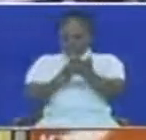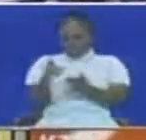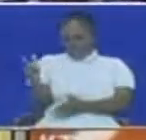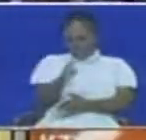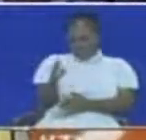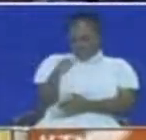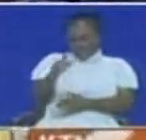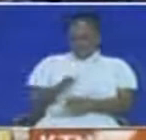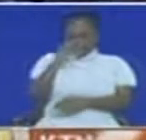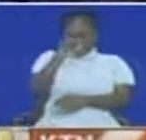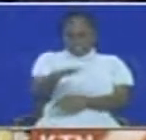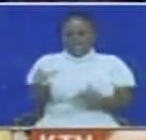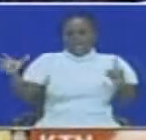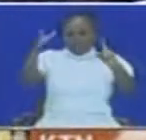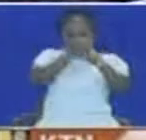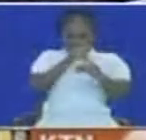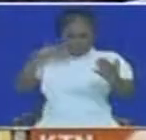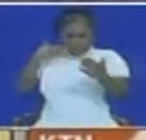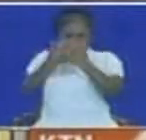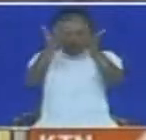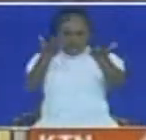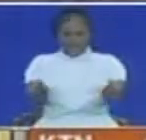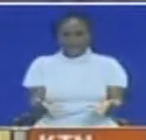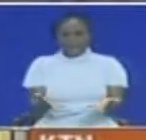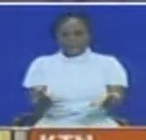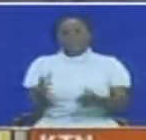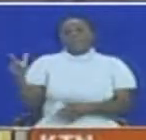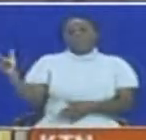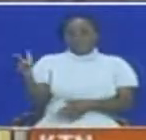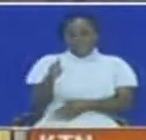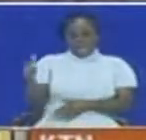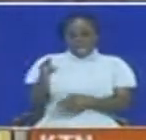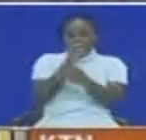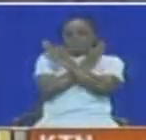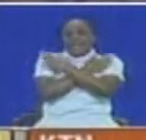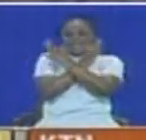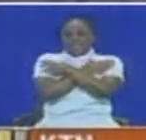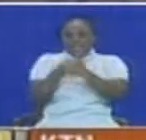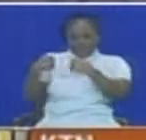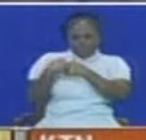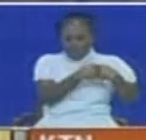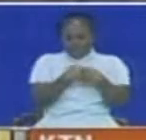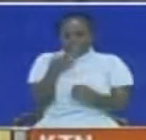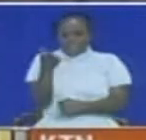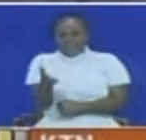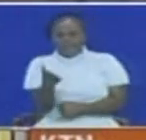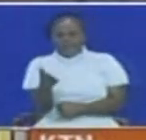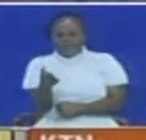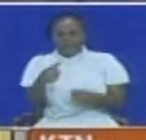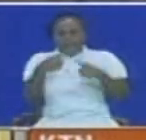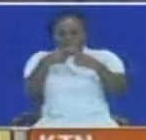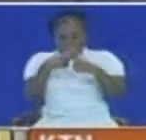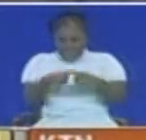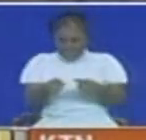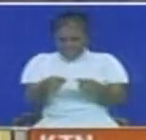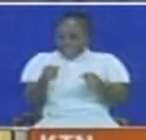kwa hatua ilizopiga kufikia sasa. The media has been our partner in these battles. But if you are to